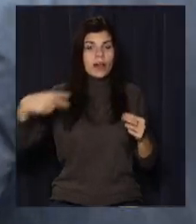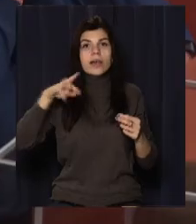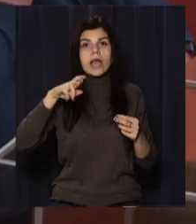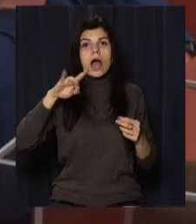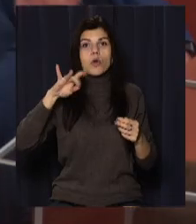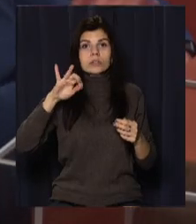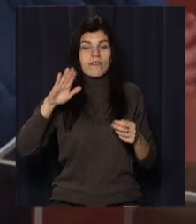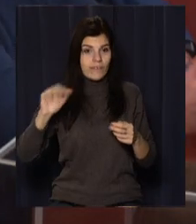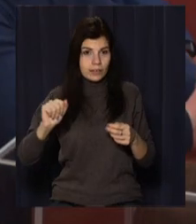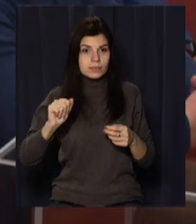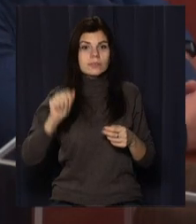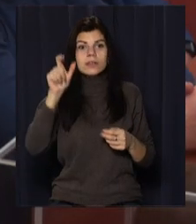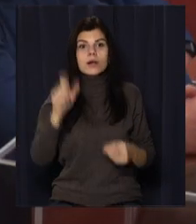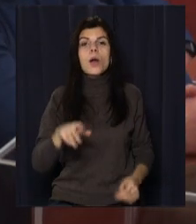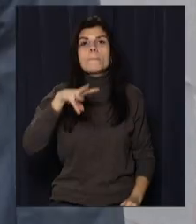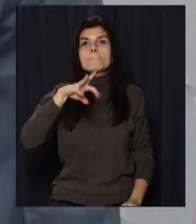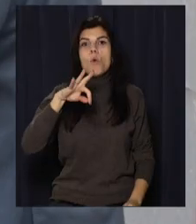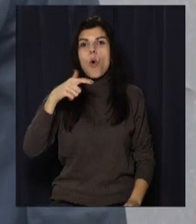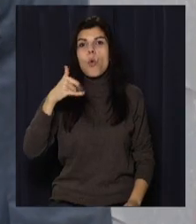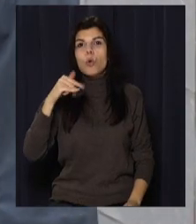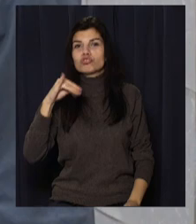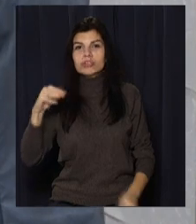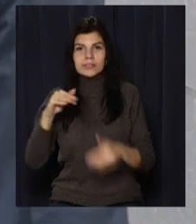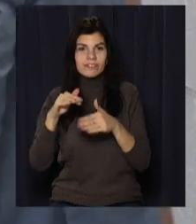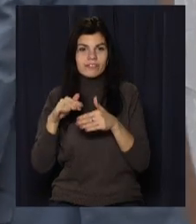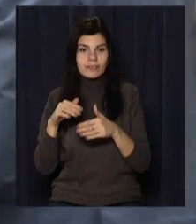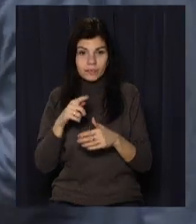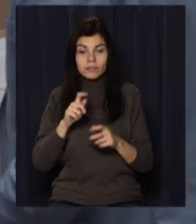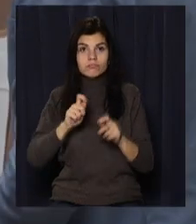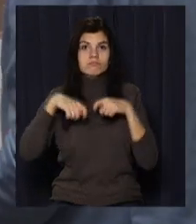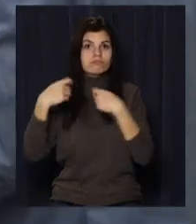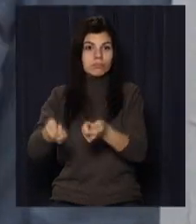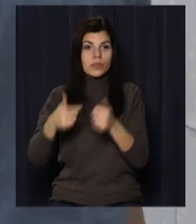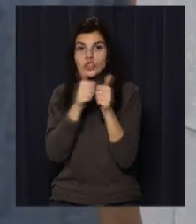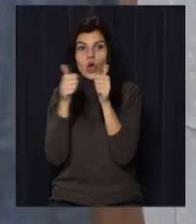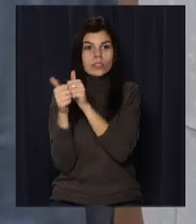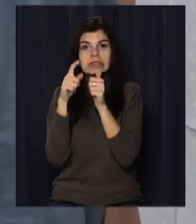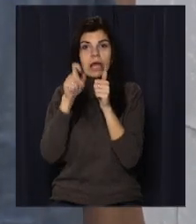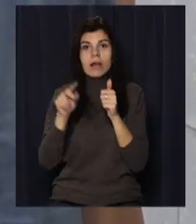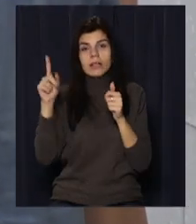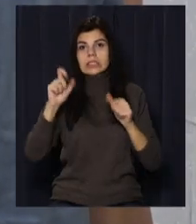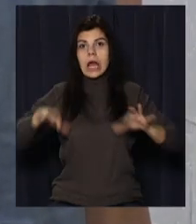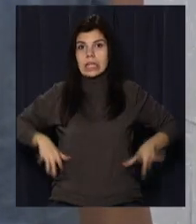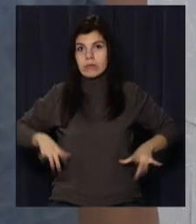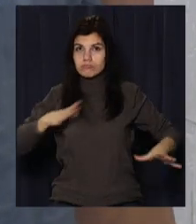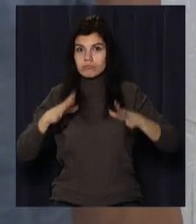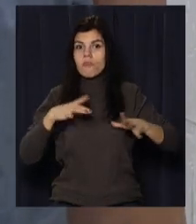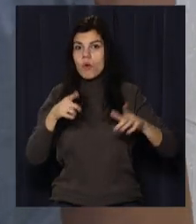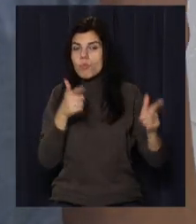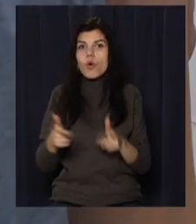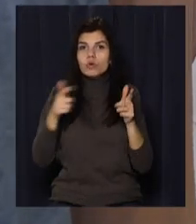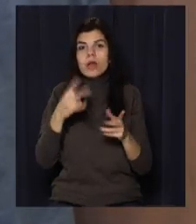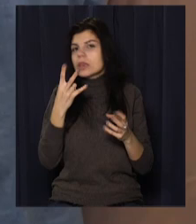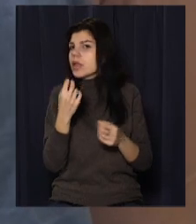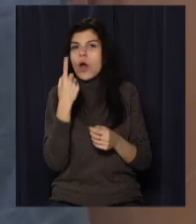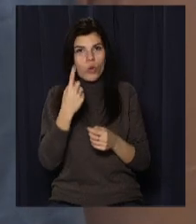сертифікат Тетяні Степановій вручили в сесійній залі. За свою тренерську кар'єру вона підготувала не одного призера змагань